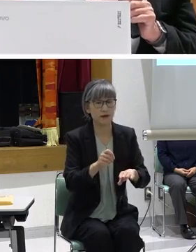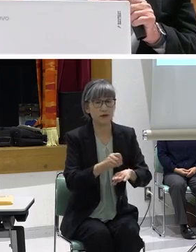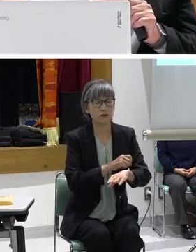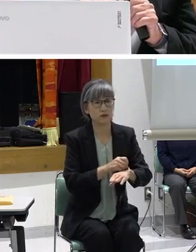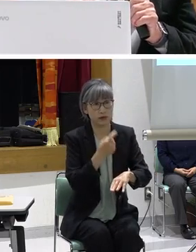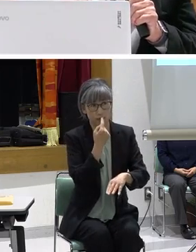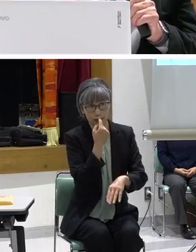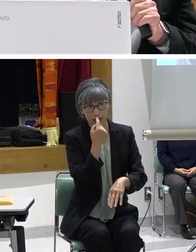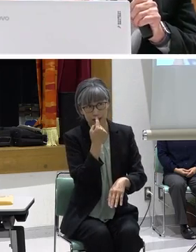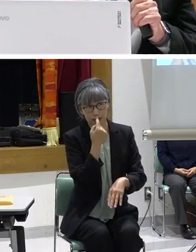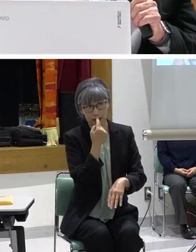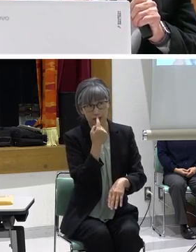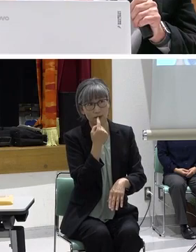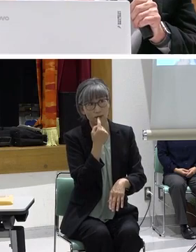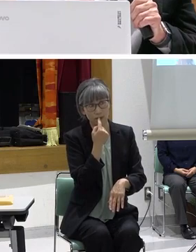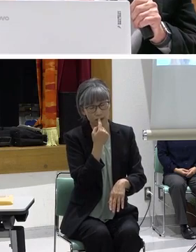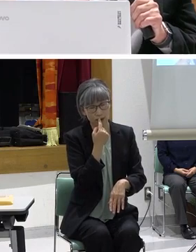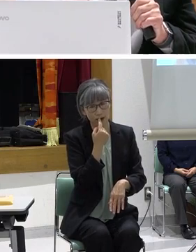私自身、